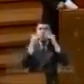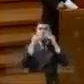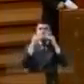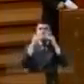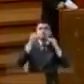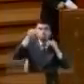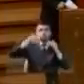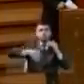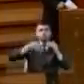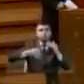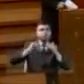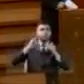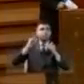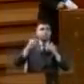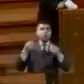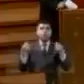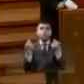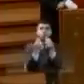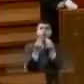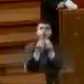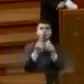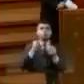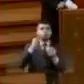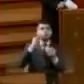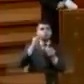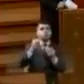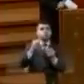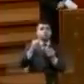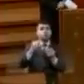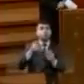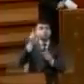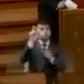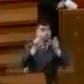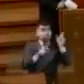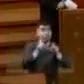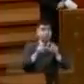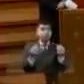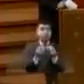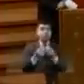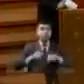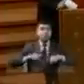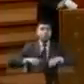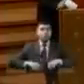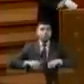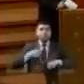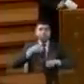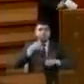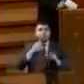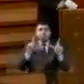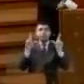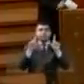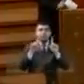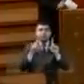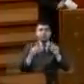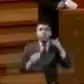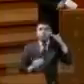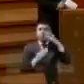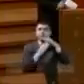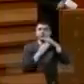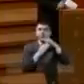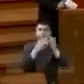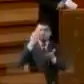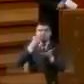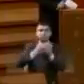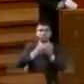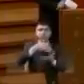الحزه كتوقف جميعا ولكن عبر المؤسسات. انا ما جيتش باش نتحكم في الاعلام، هذا خط احمر